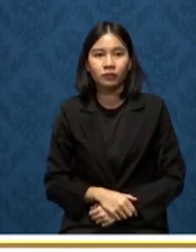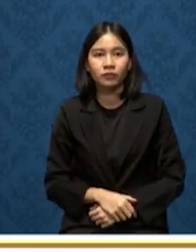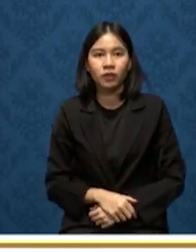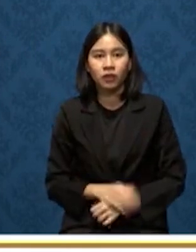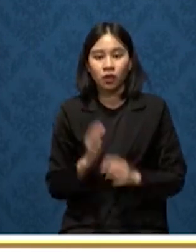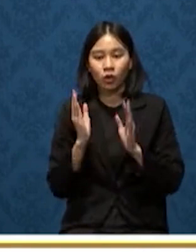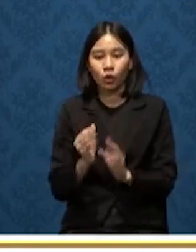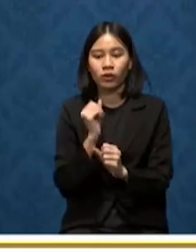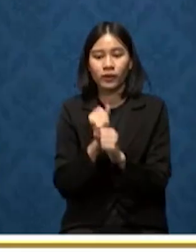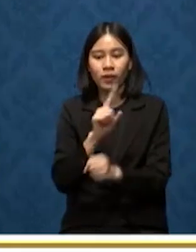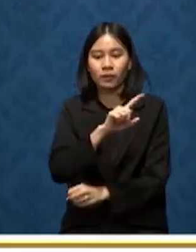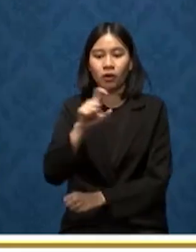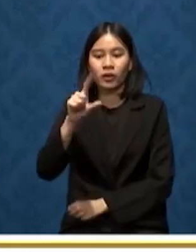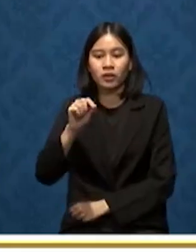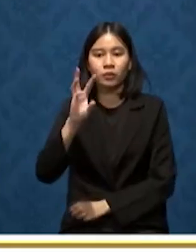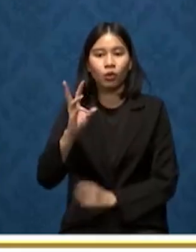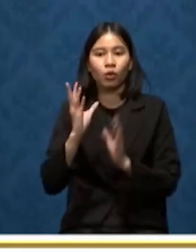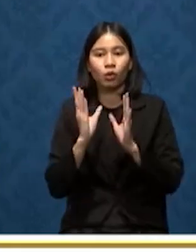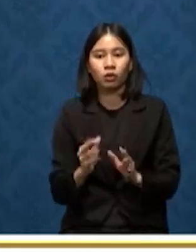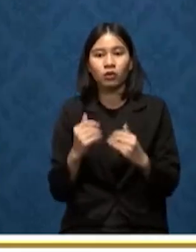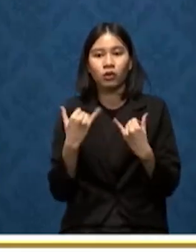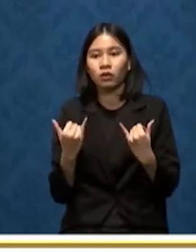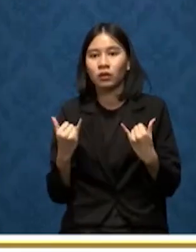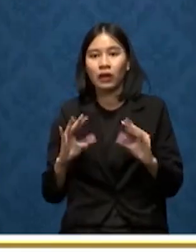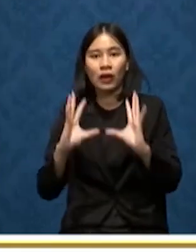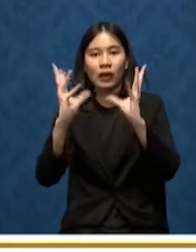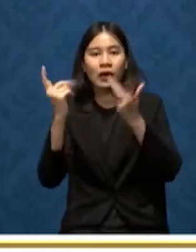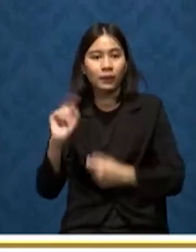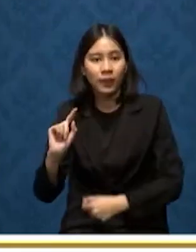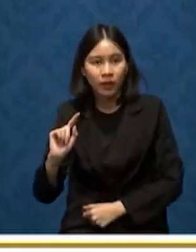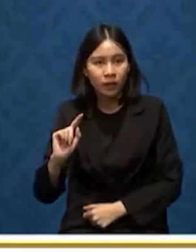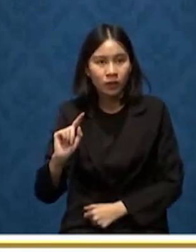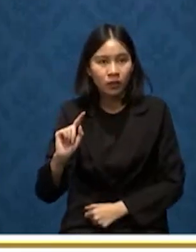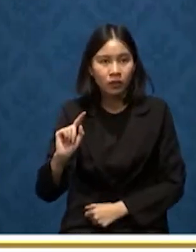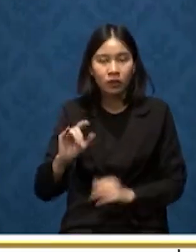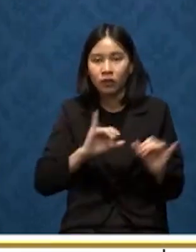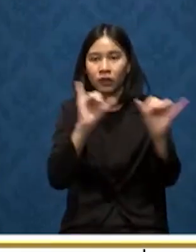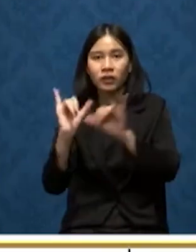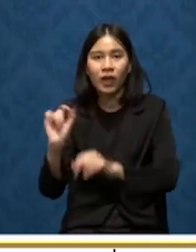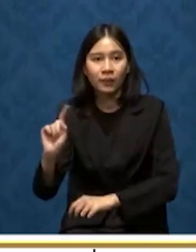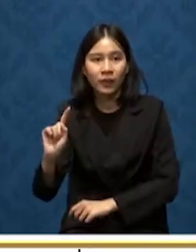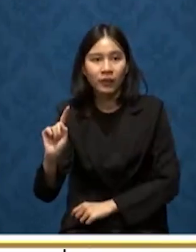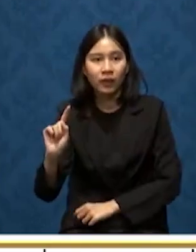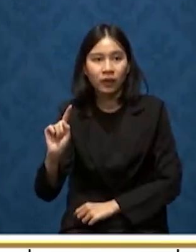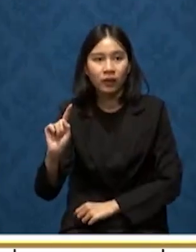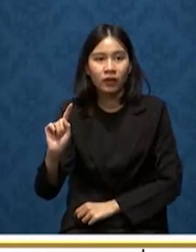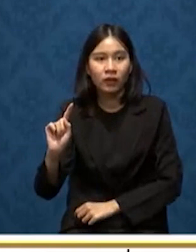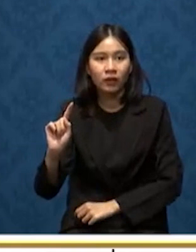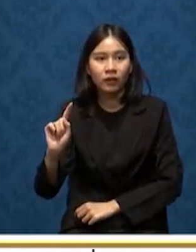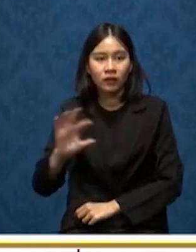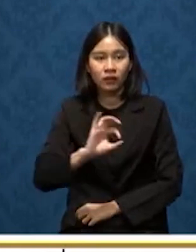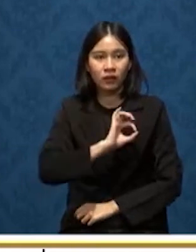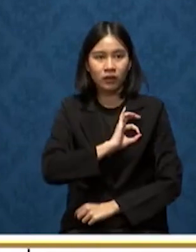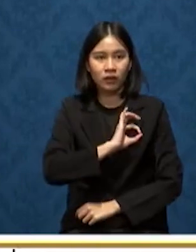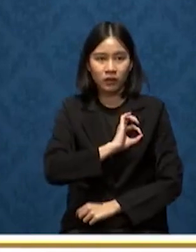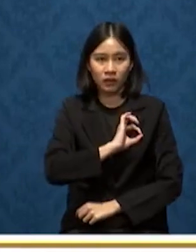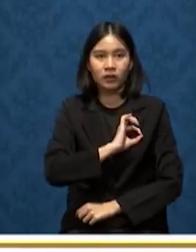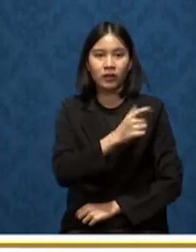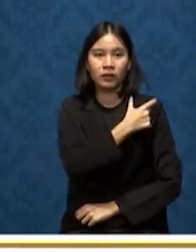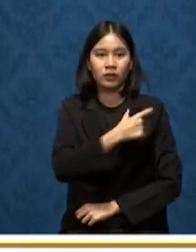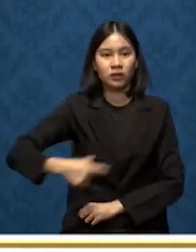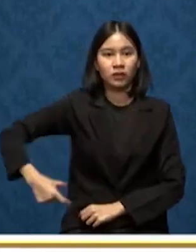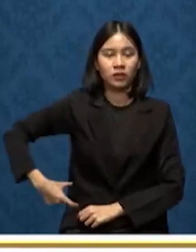126ีวิตไปไหนตั้แต่ผู้บริหารท่านเคยได้เครื่องราษเหลือนตราตำแหน่